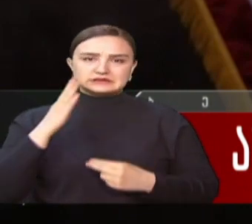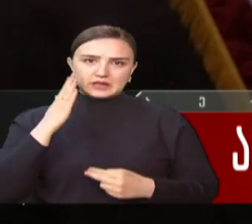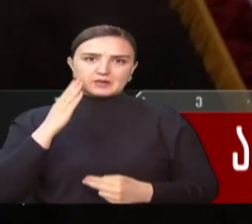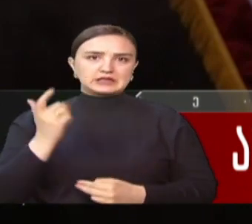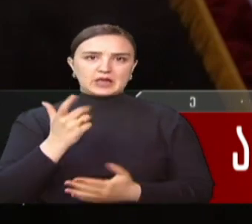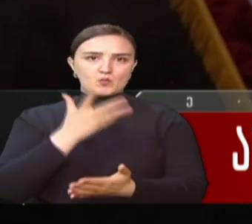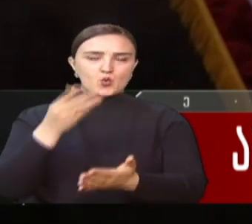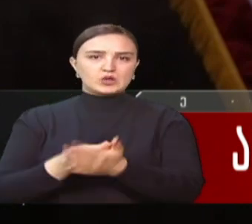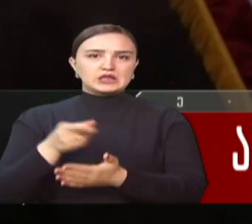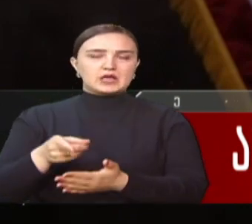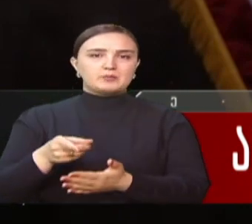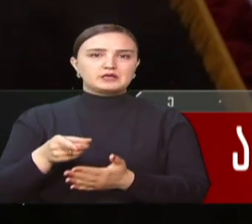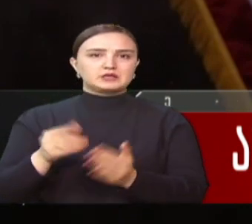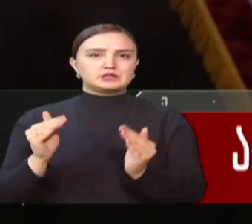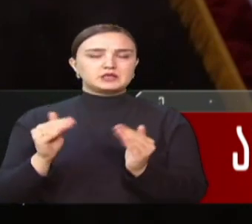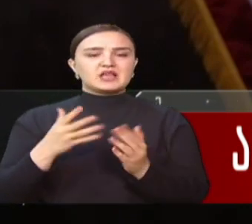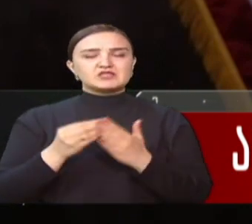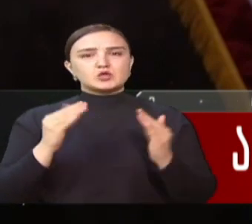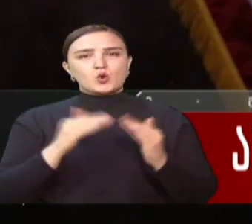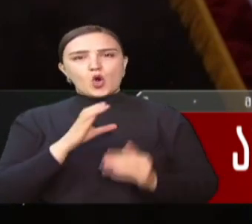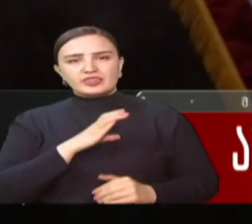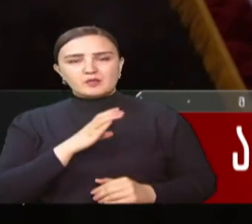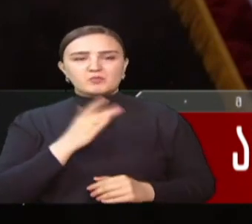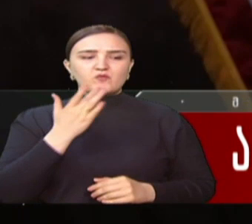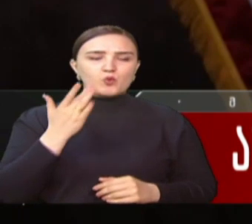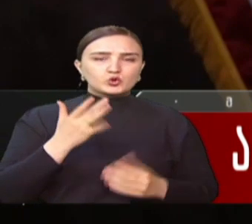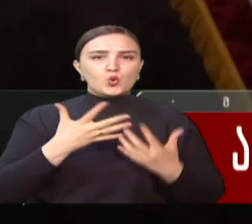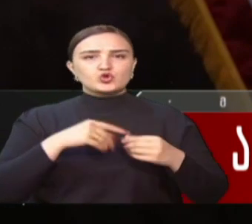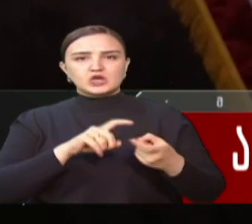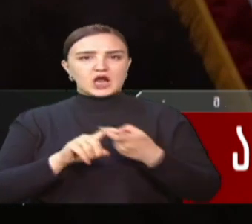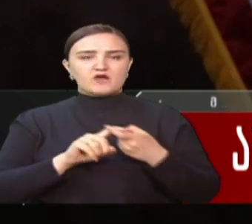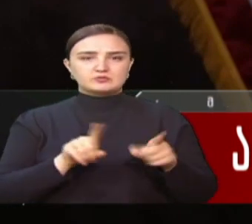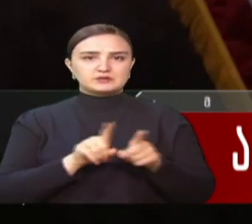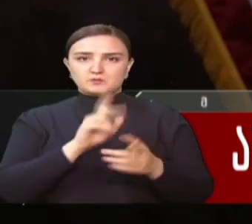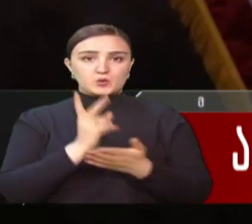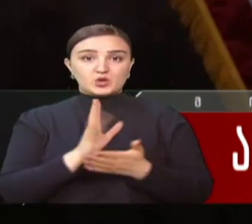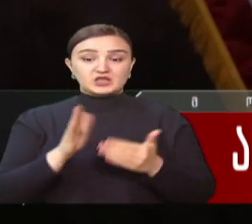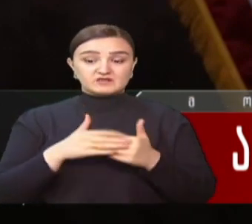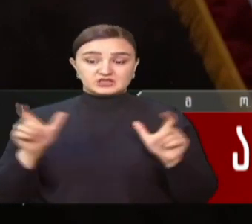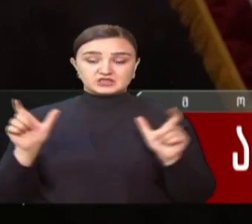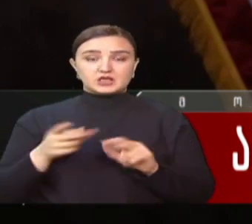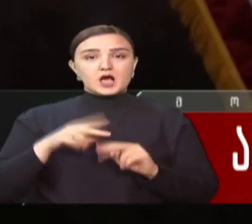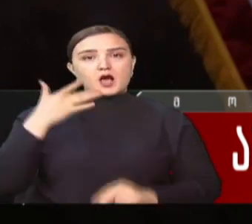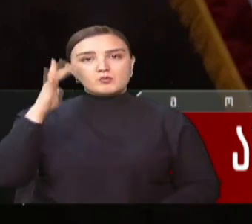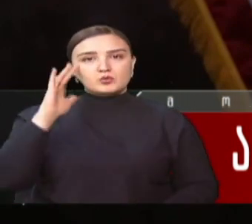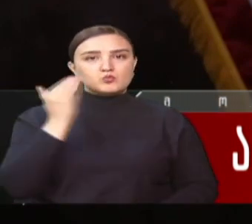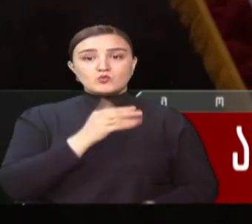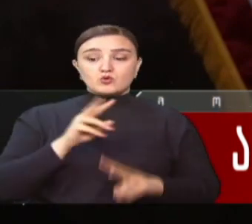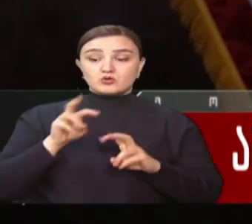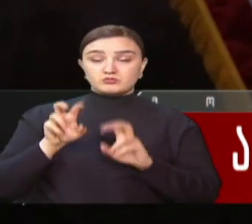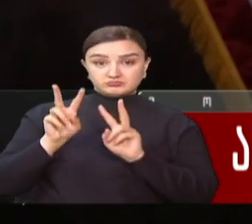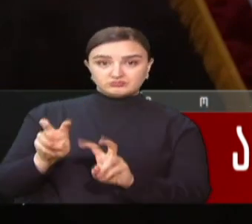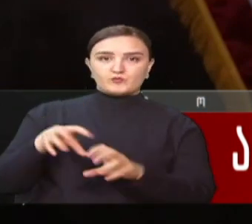sasamartloze. Mat ikonebrivi mdgomareobis ojakhuri tu politikuri kavshirebis miukhedavat. Aghnishnuli sanktsiebi asakhavs amerikistvis korruptsiastan